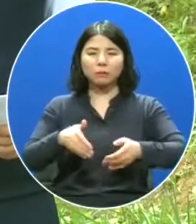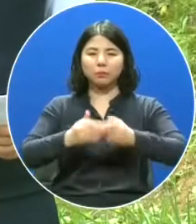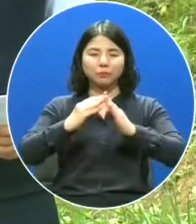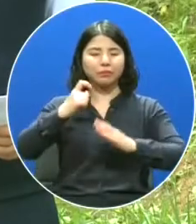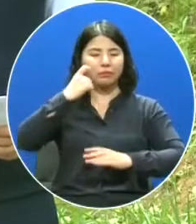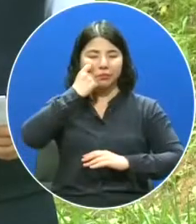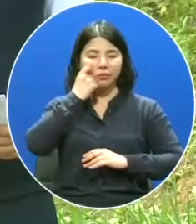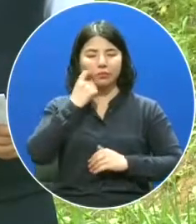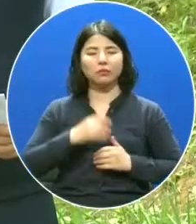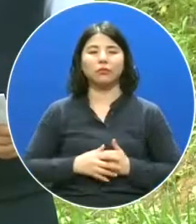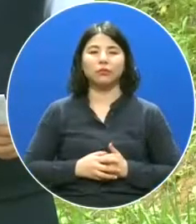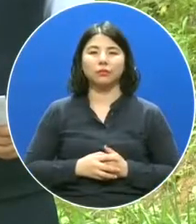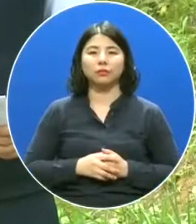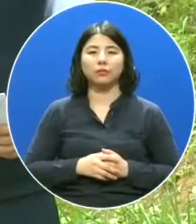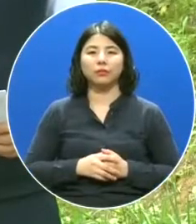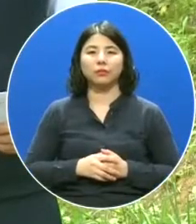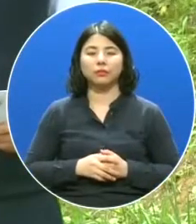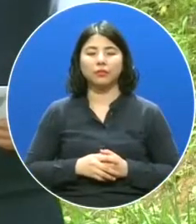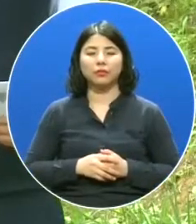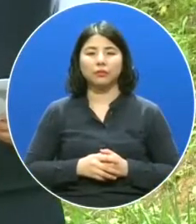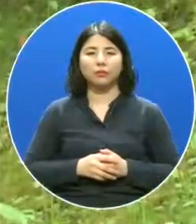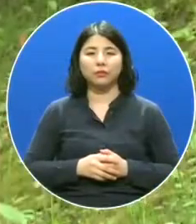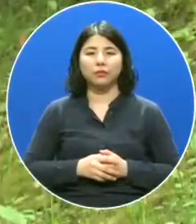정립하지 못했다는 것을 의미합니다.